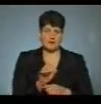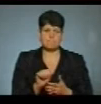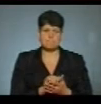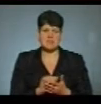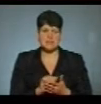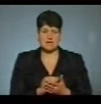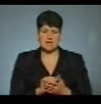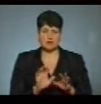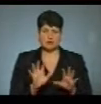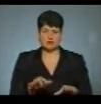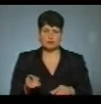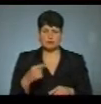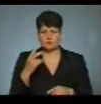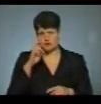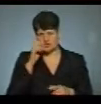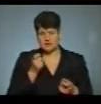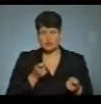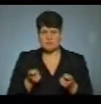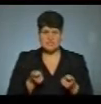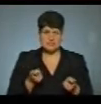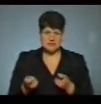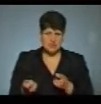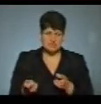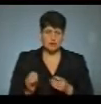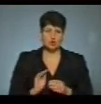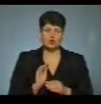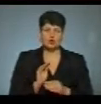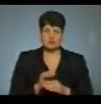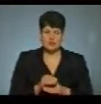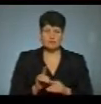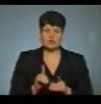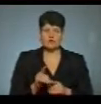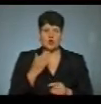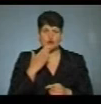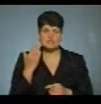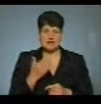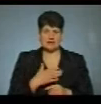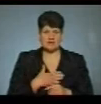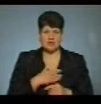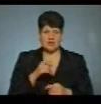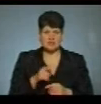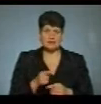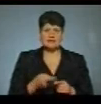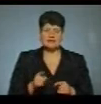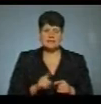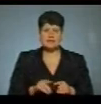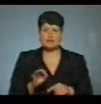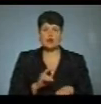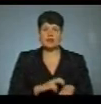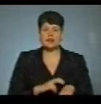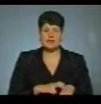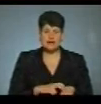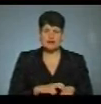відеоматеріал голови Тернопільської обласної державної адміністрації. Додам режисерам, що він останній в нашій папці. Там йдеться про лікарів